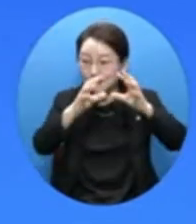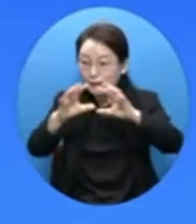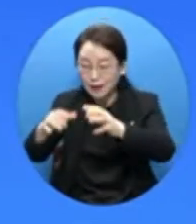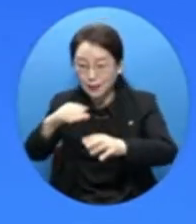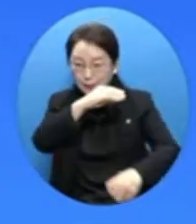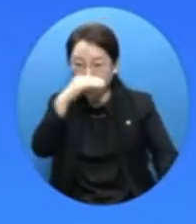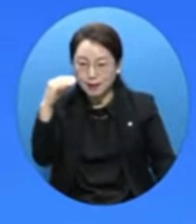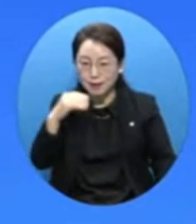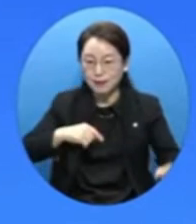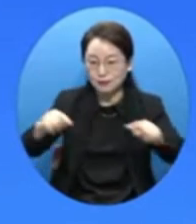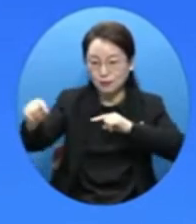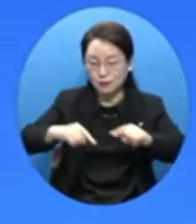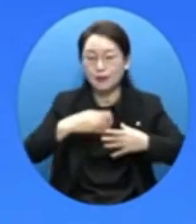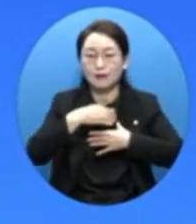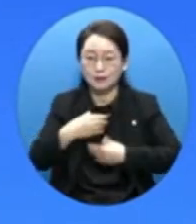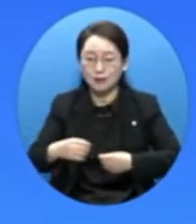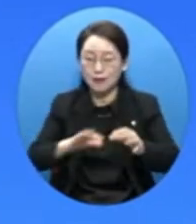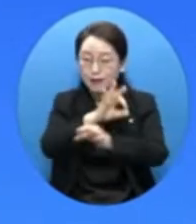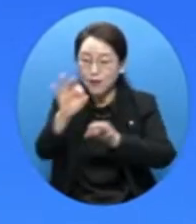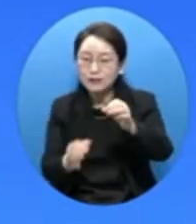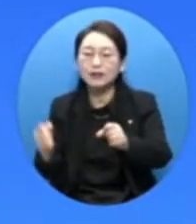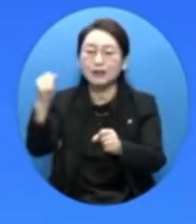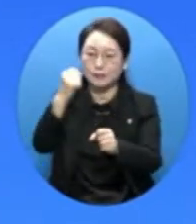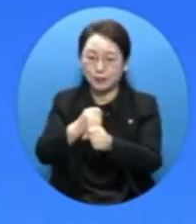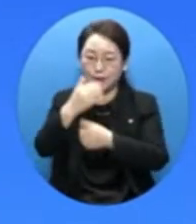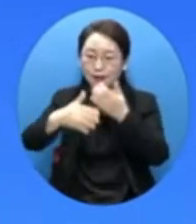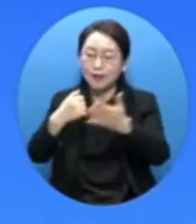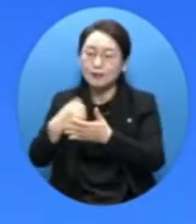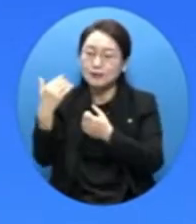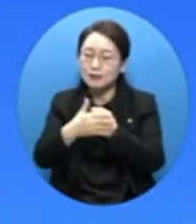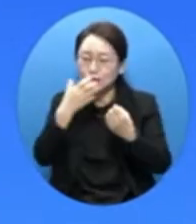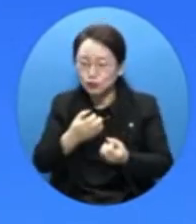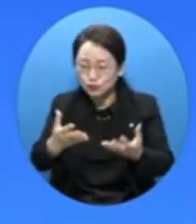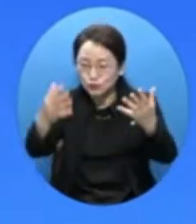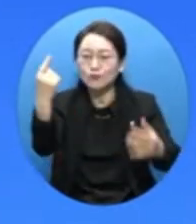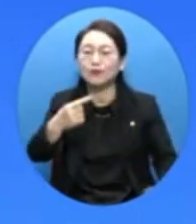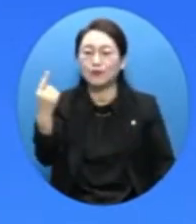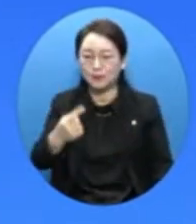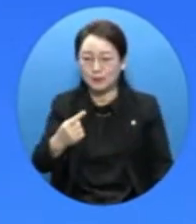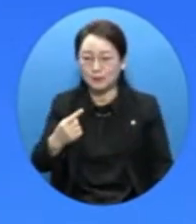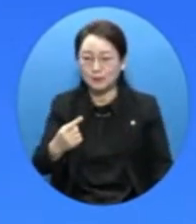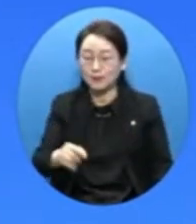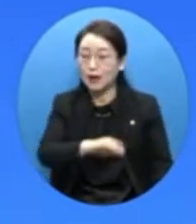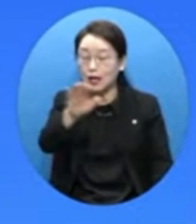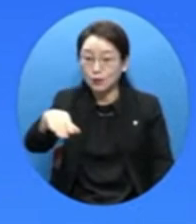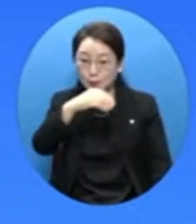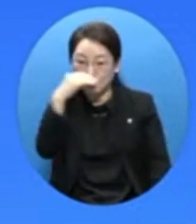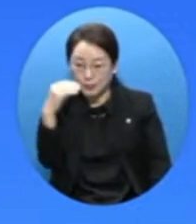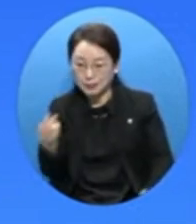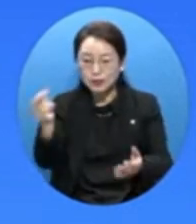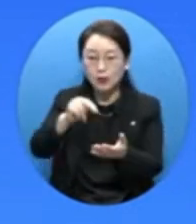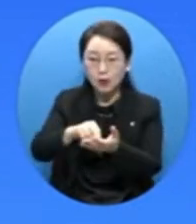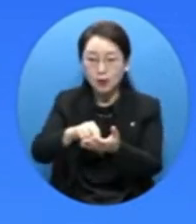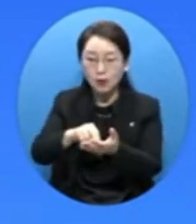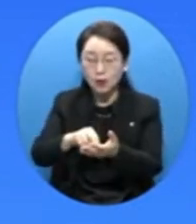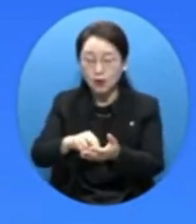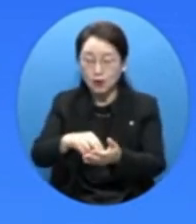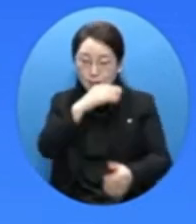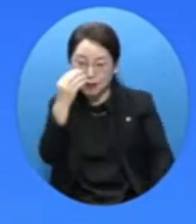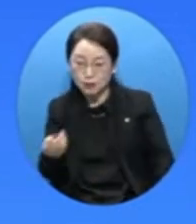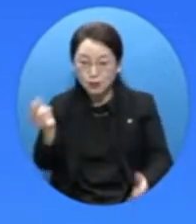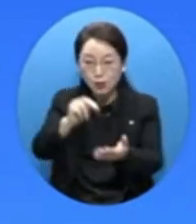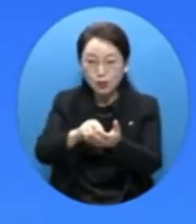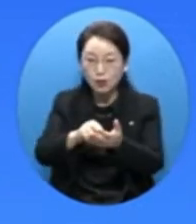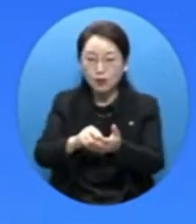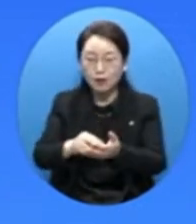서고 정치가 안정되고 경제가 회복되고 하나님의 은혜와 축복이 임하게 되는 것입니다. 우리가 바로 서기만 하면, 우리가 바로 서기만 하면